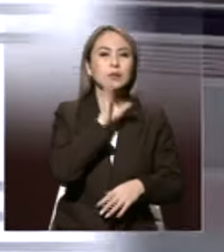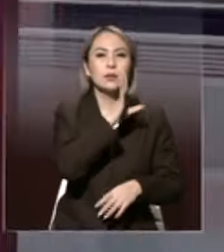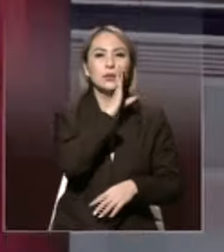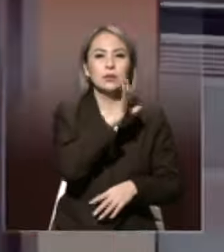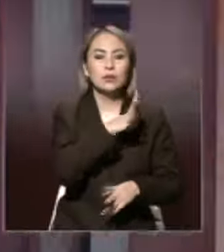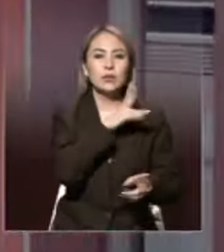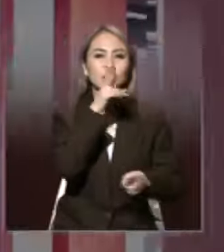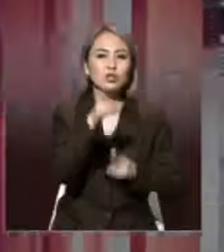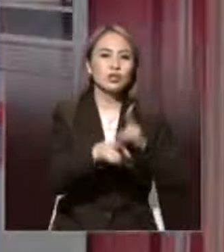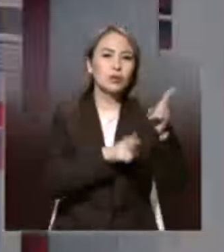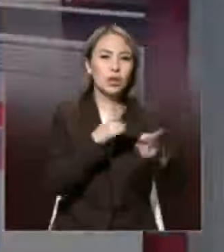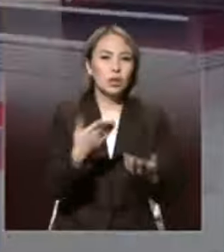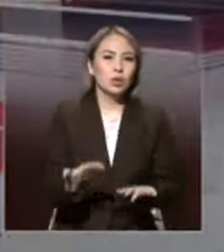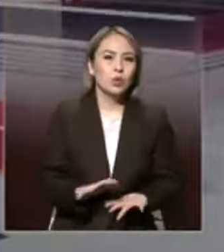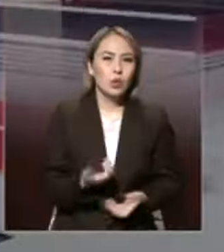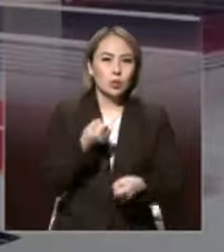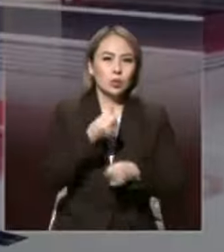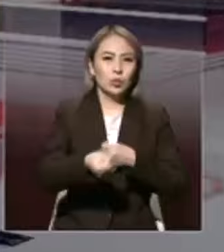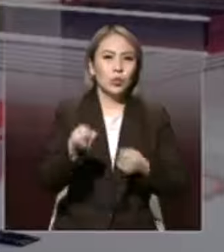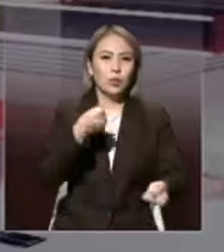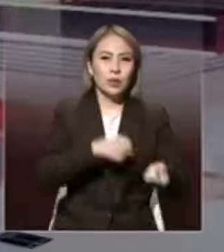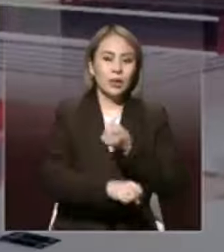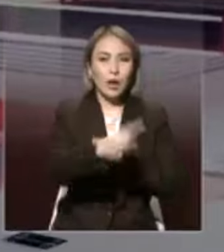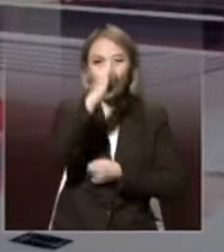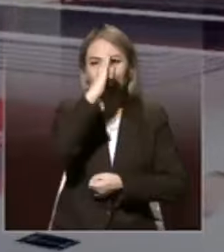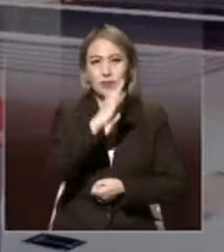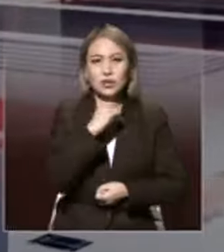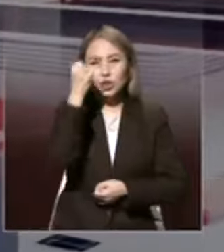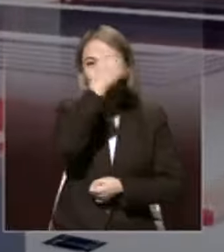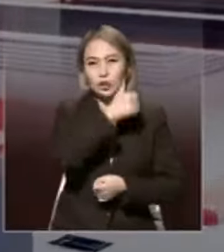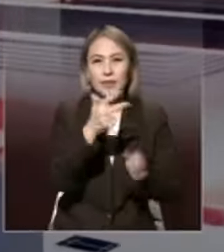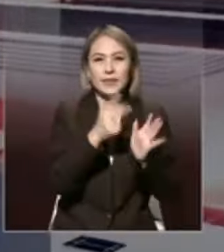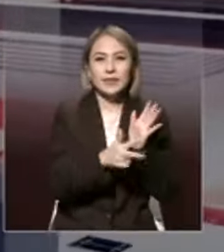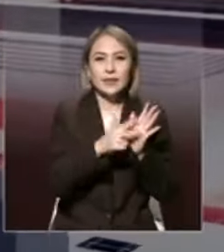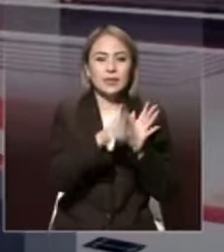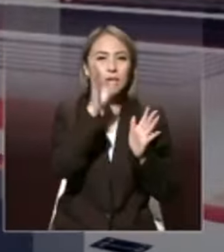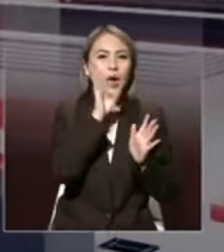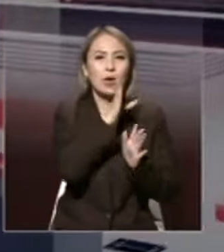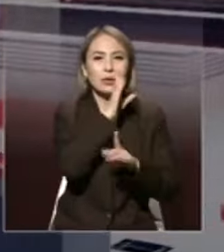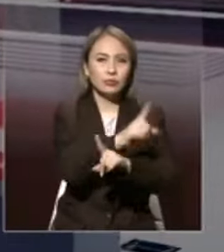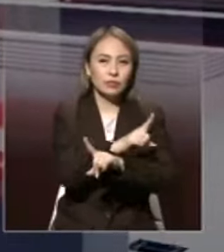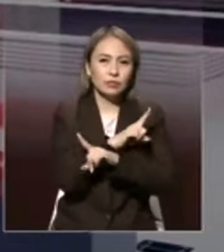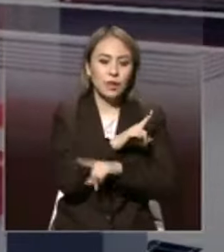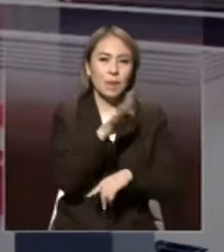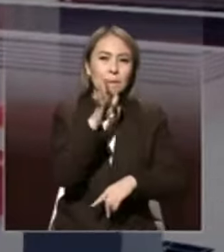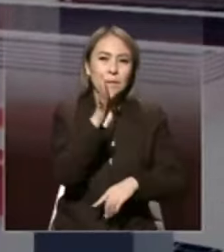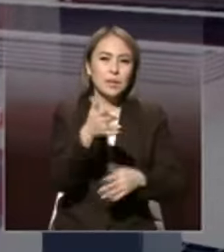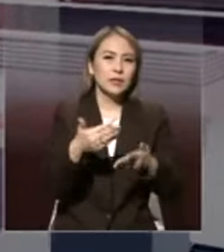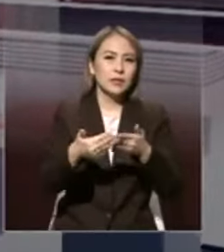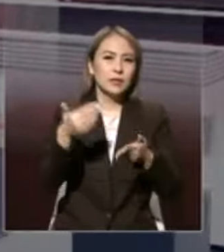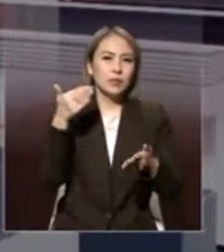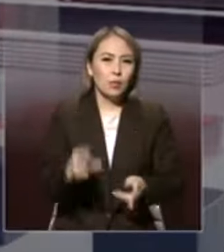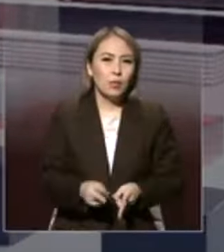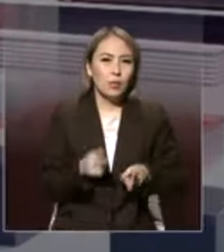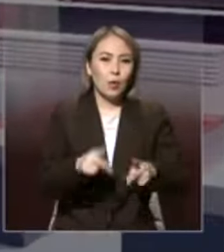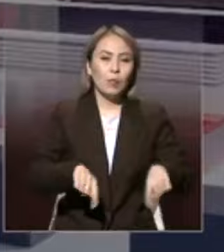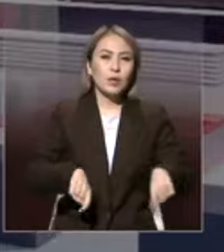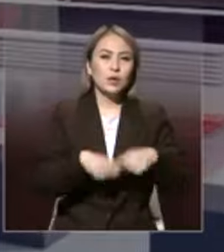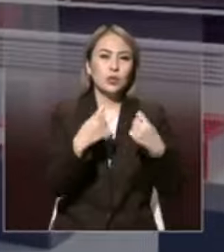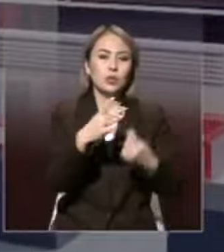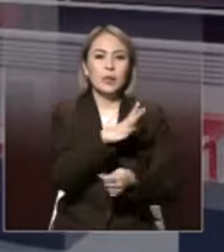шағымданған. Тұрмыстағы зорлық-зомбылықтан Қазақстанда жылына 80 әйел көз жұмады. Бұл 5 жыл бұрынғы қылмыстық құқық